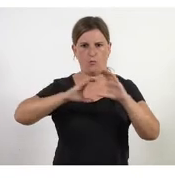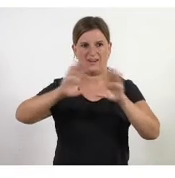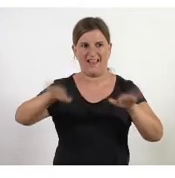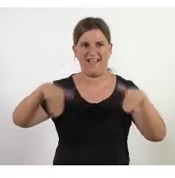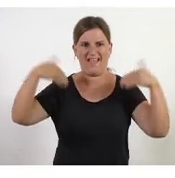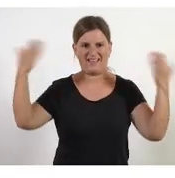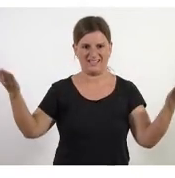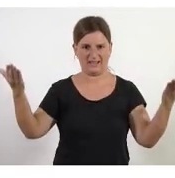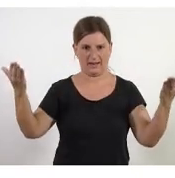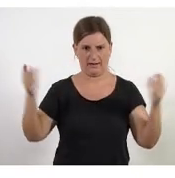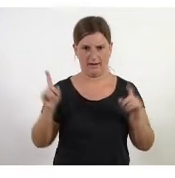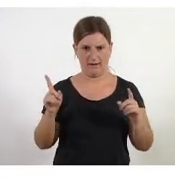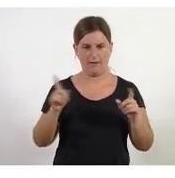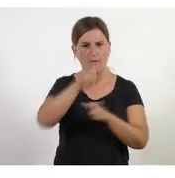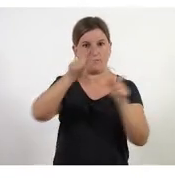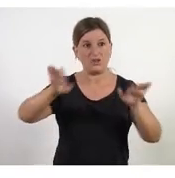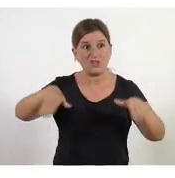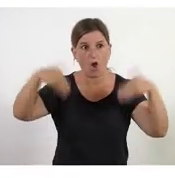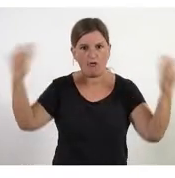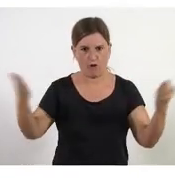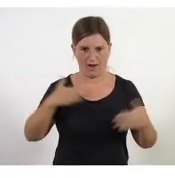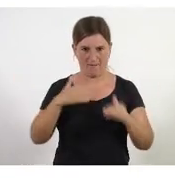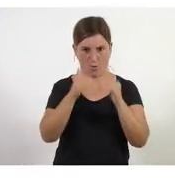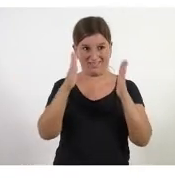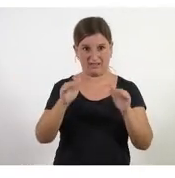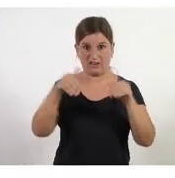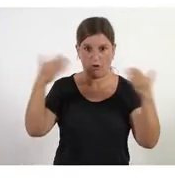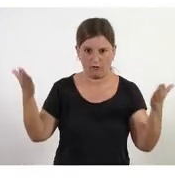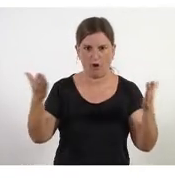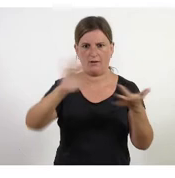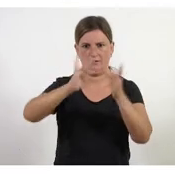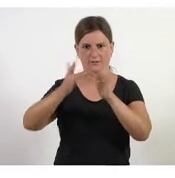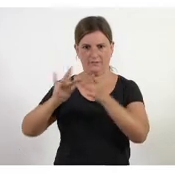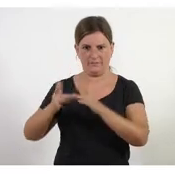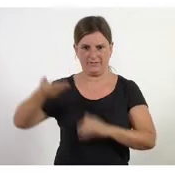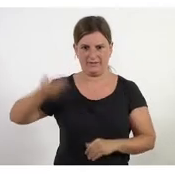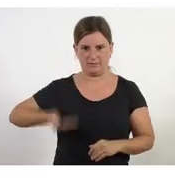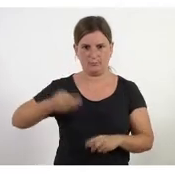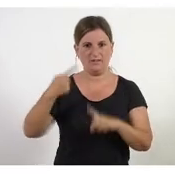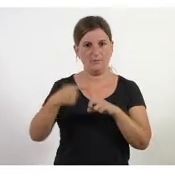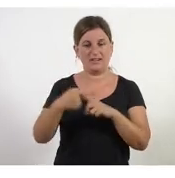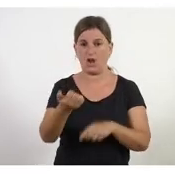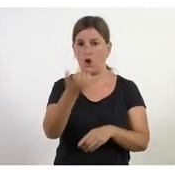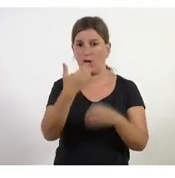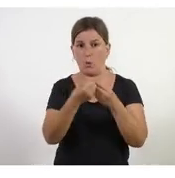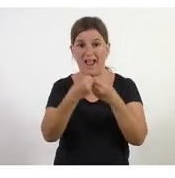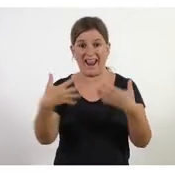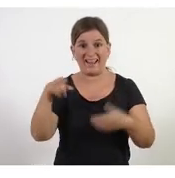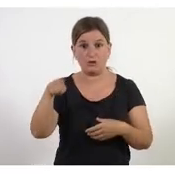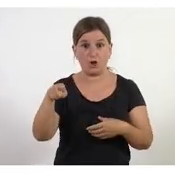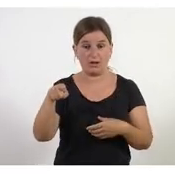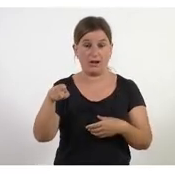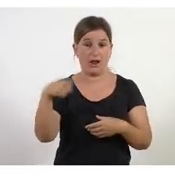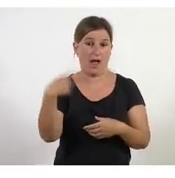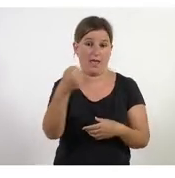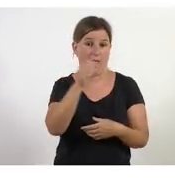externa amb persones de fora de l'entitat. D'acord? Aquest és un punt important perquè el correu electrònic és una de les aplicacions,